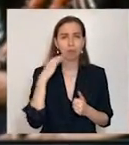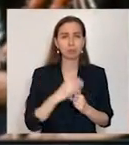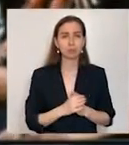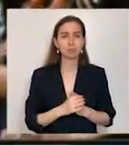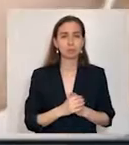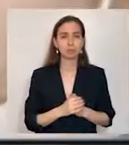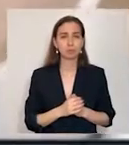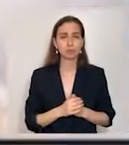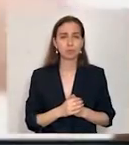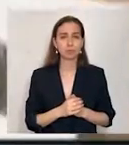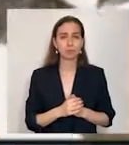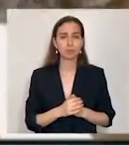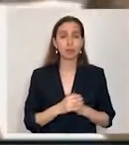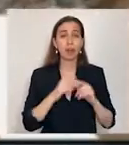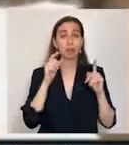даже корабельных токов.